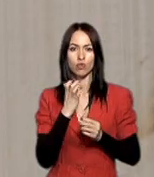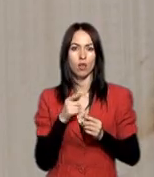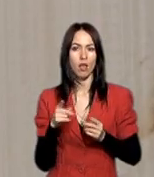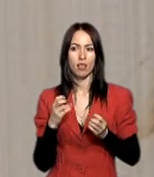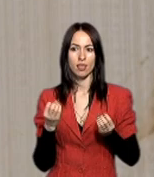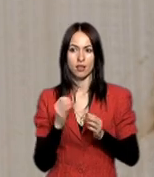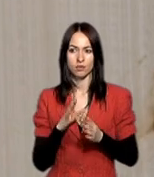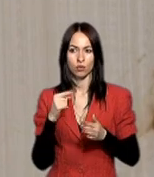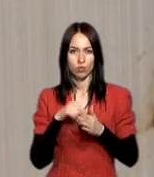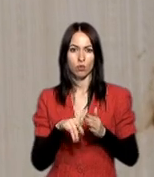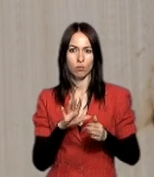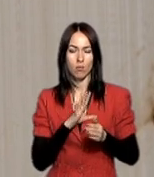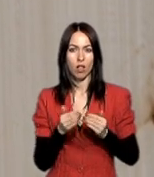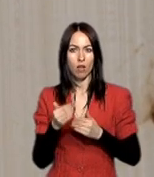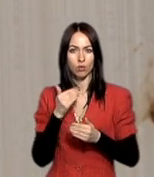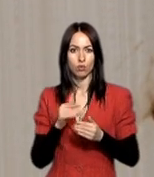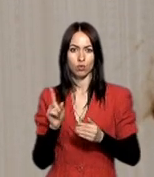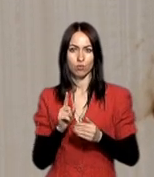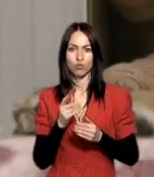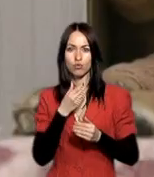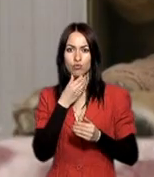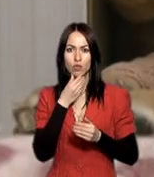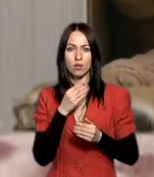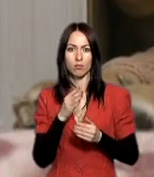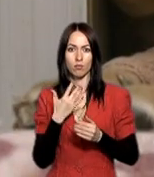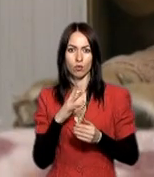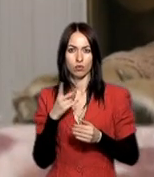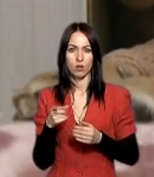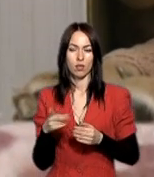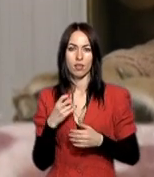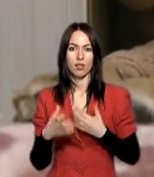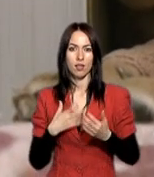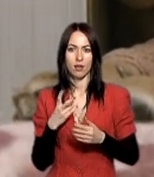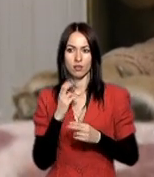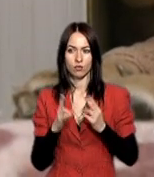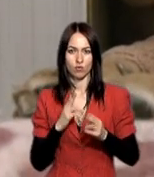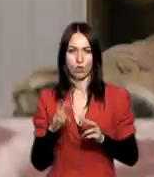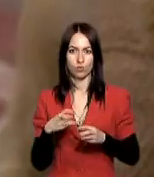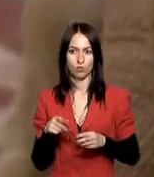свіжа. Тобто вона була до цього, тому що щелепа його турбує зараз менше за все.